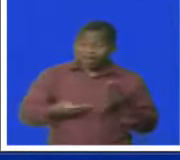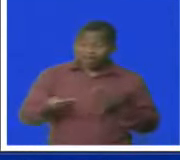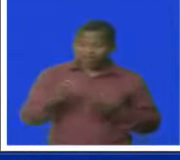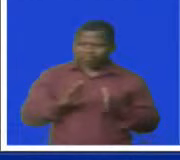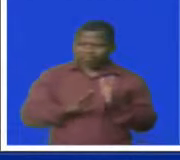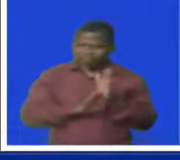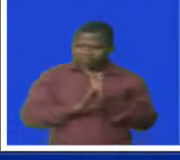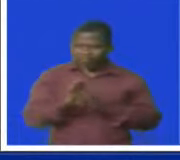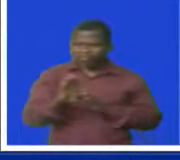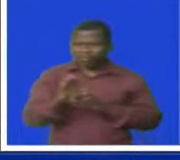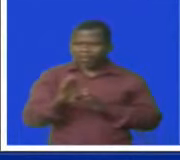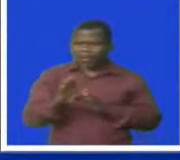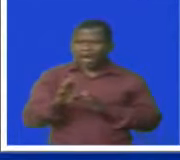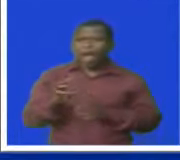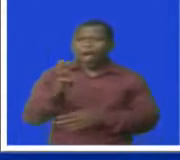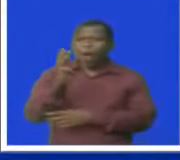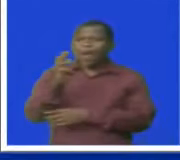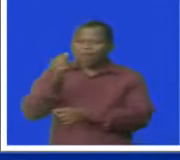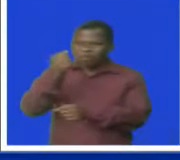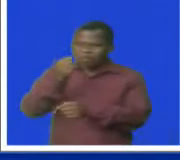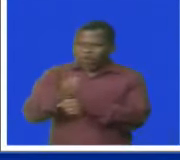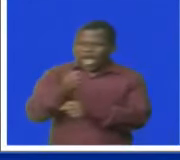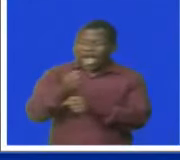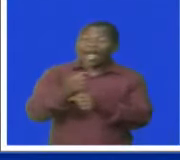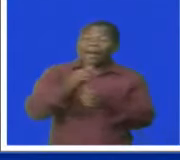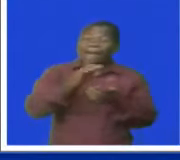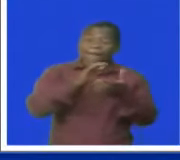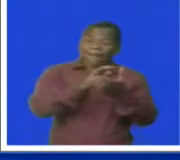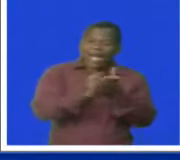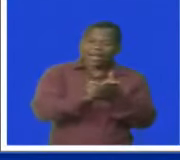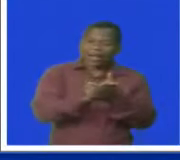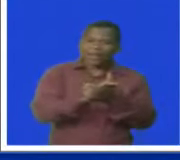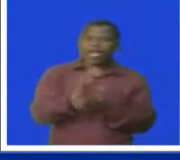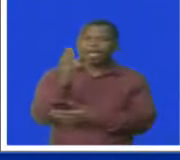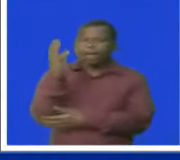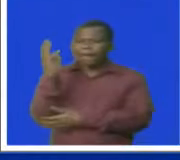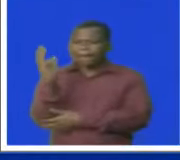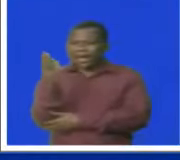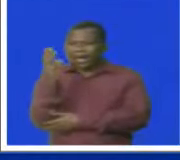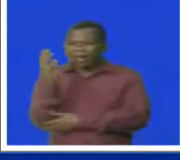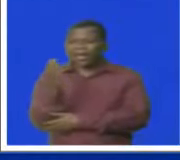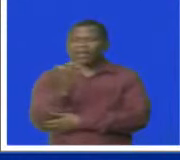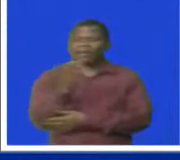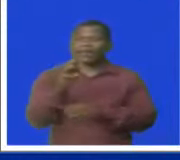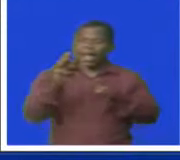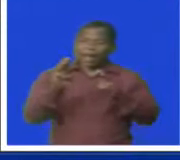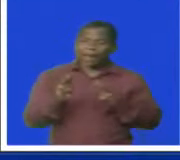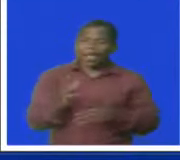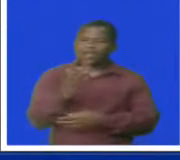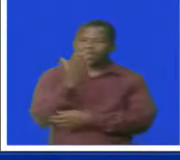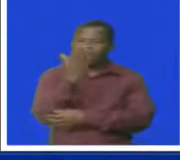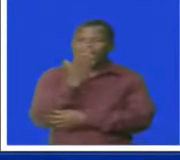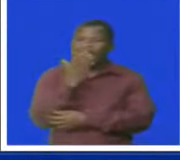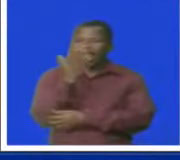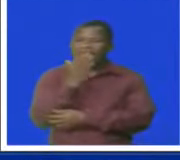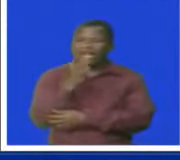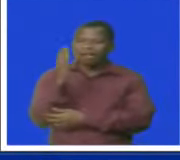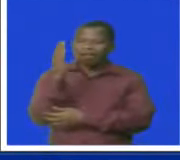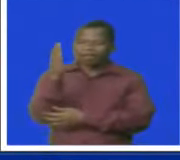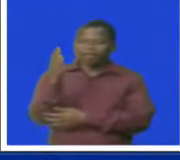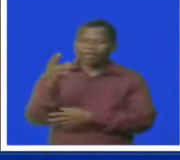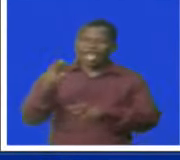eMalkins Square iyachubeka nokuthuthuka ithuthukise nemnotho welidolobha laseMalkins. Sitolo iWestpac Express